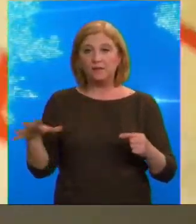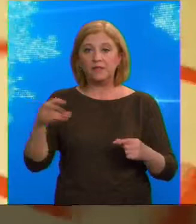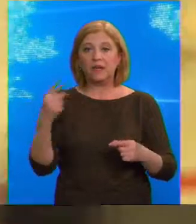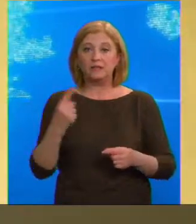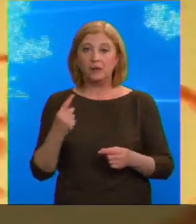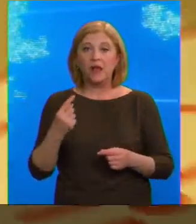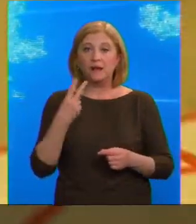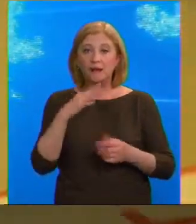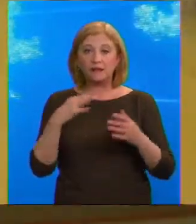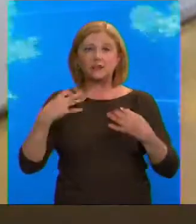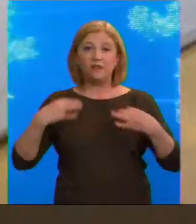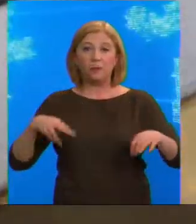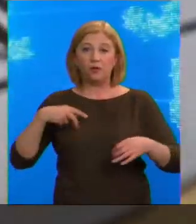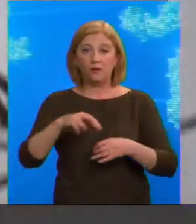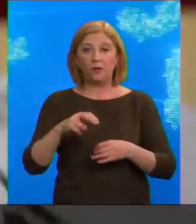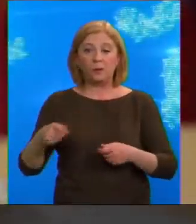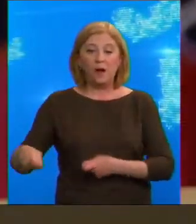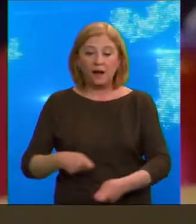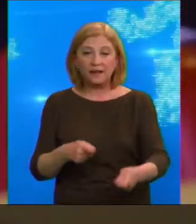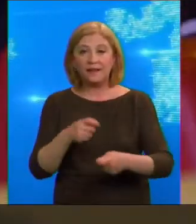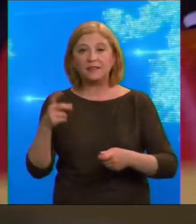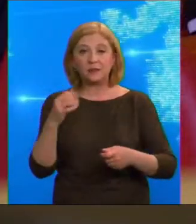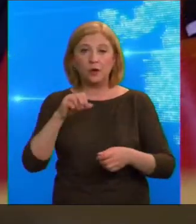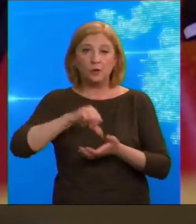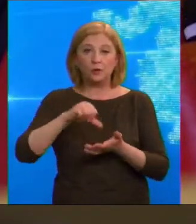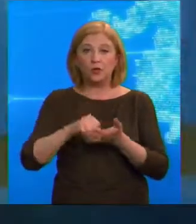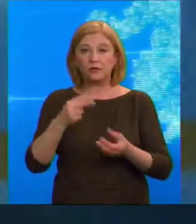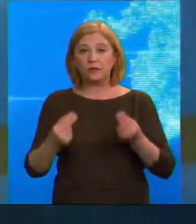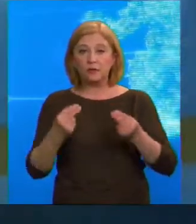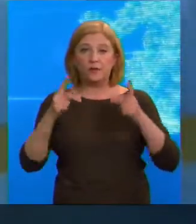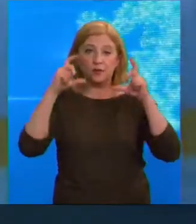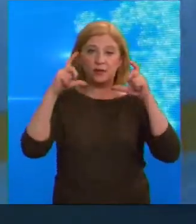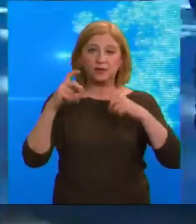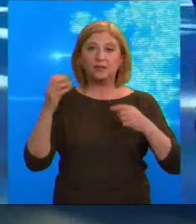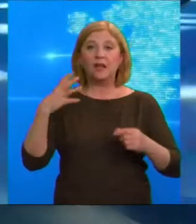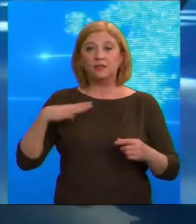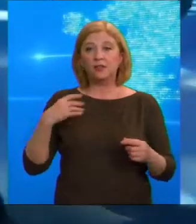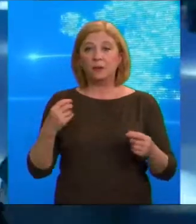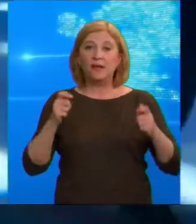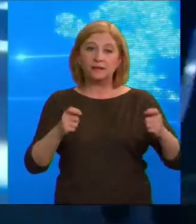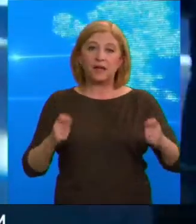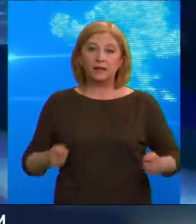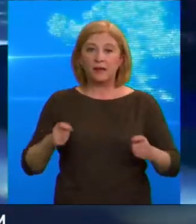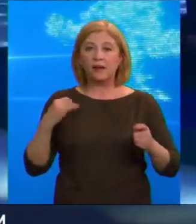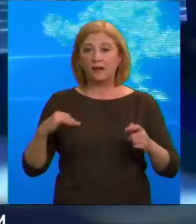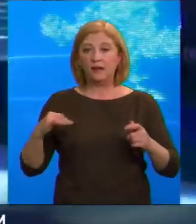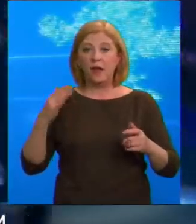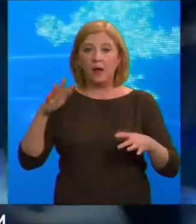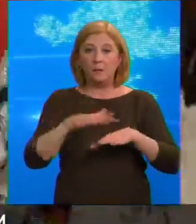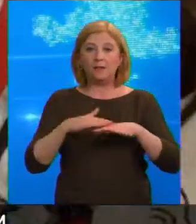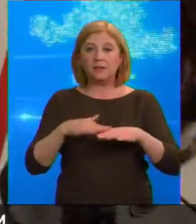зрителей со свободным входом. Хоккеисты и фанаты участвовали в кибербаталиях и фотосессиях. Затем их ждала дискотека и массовое катание на